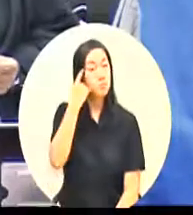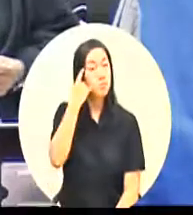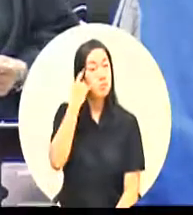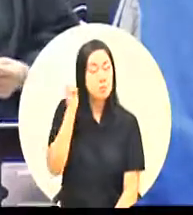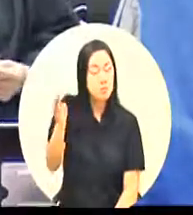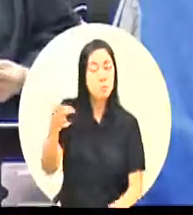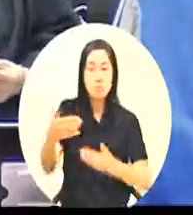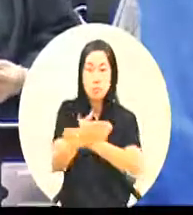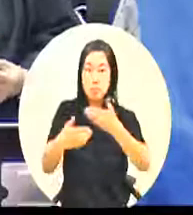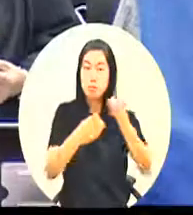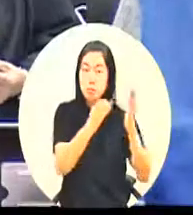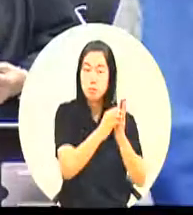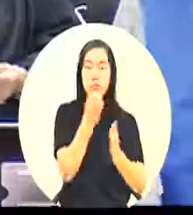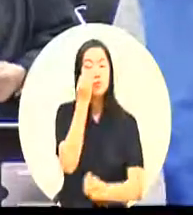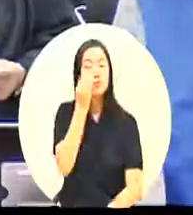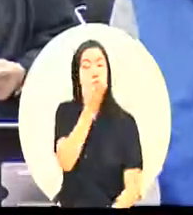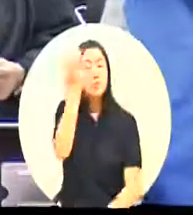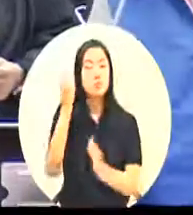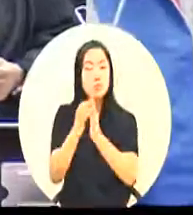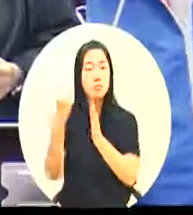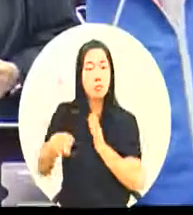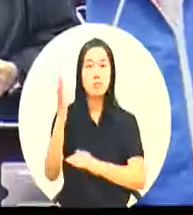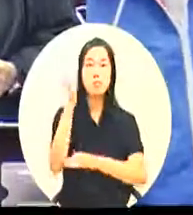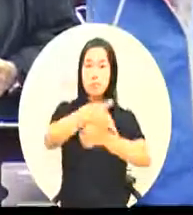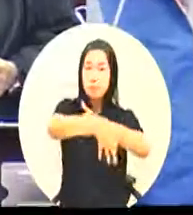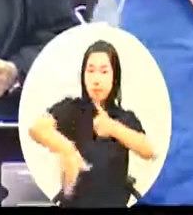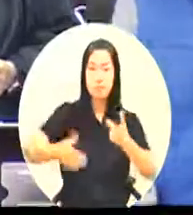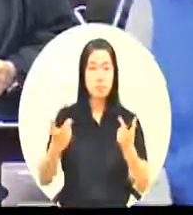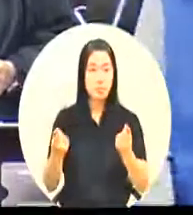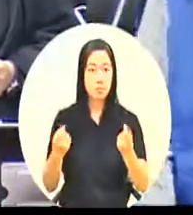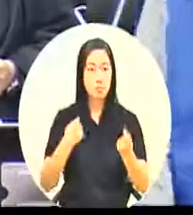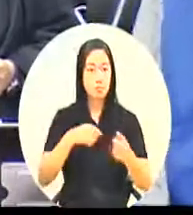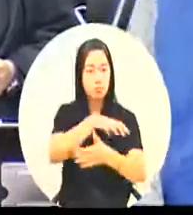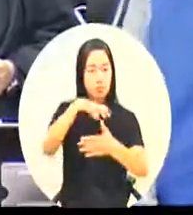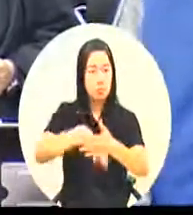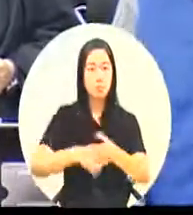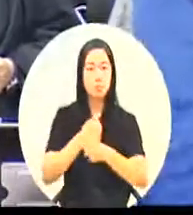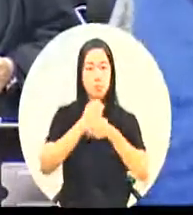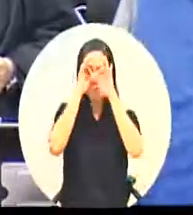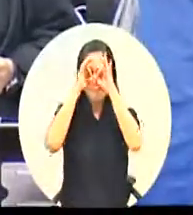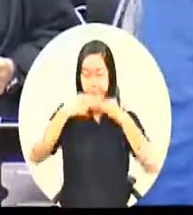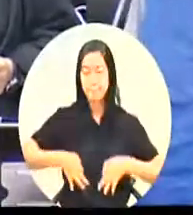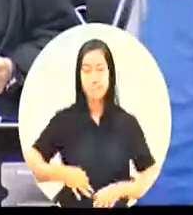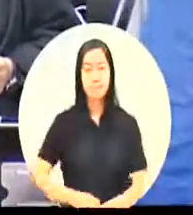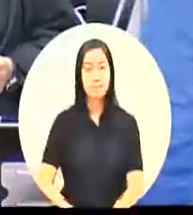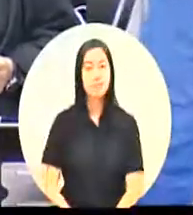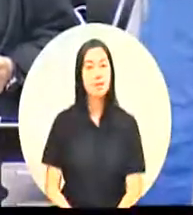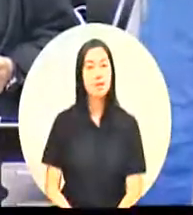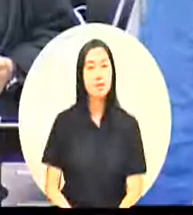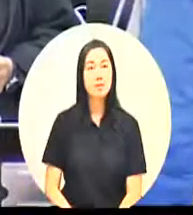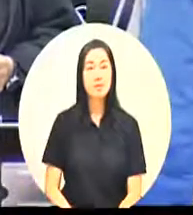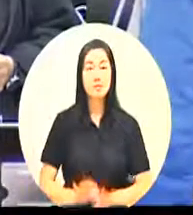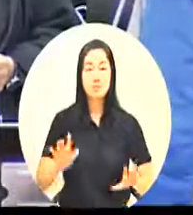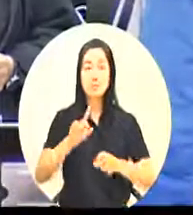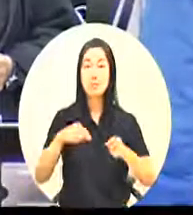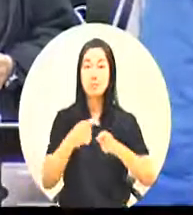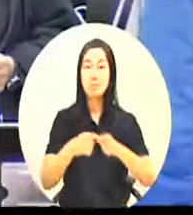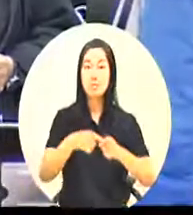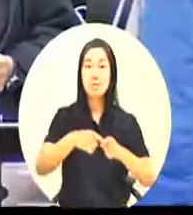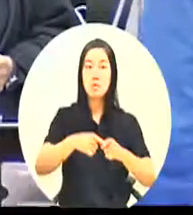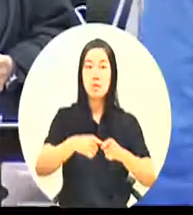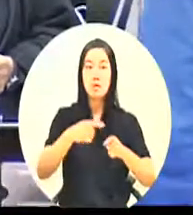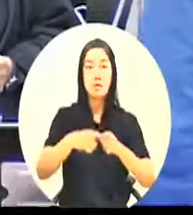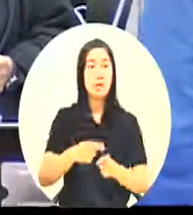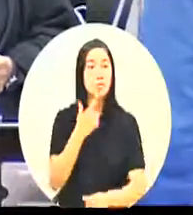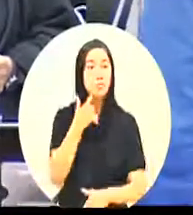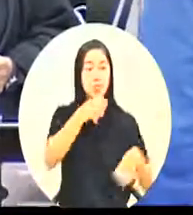观光局还有相关的局处，我们内部应该要检讨。因为今年的立新邮轮是以